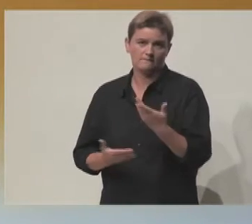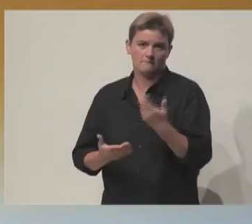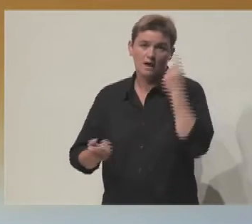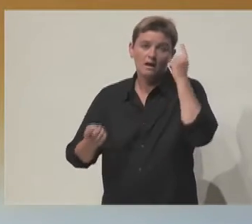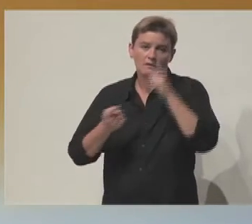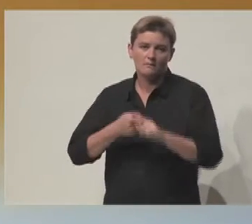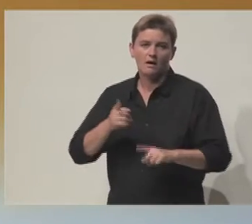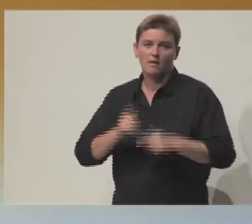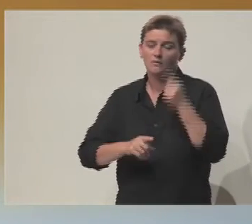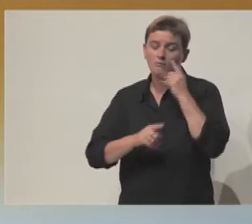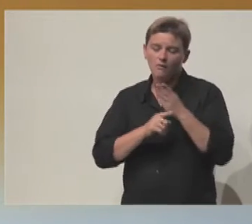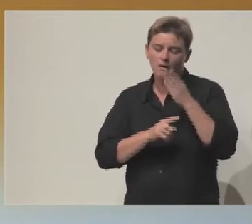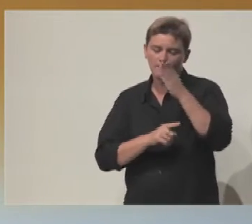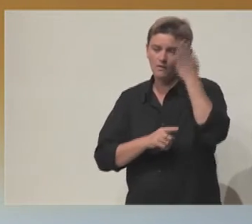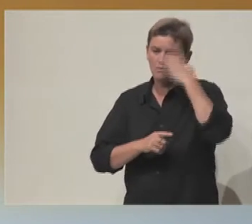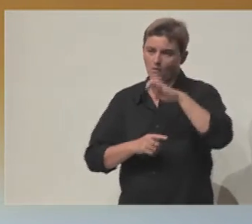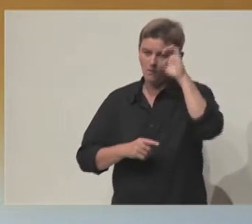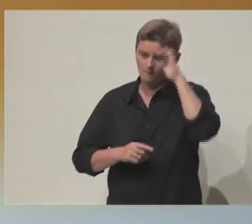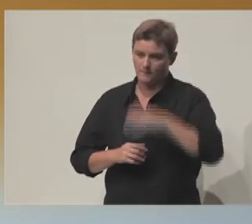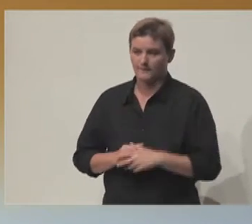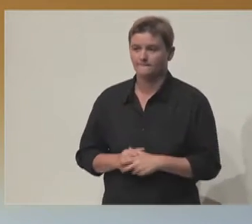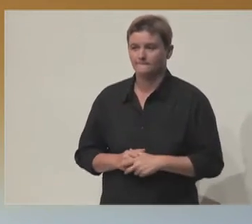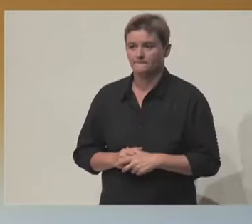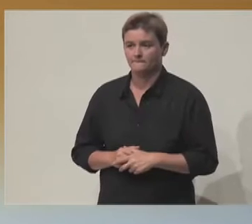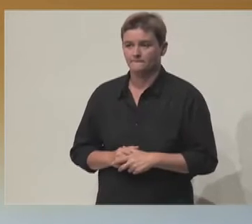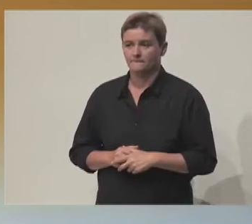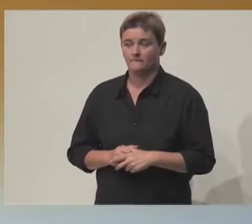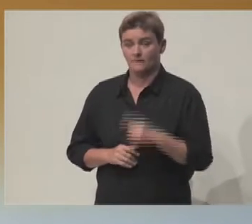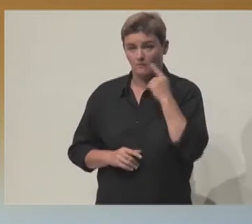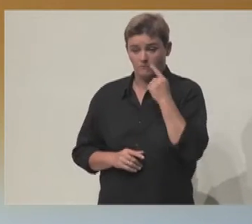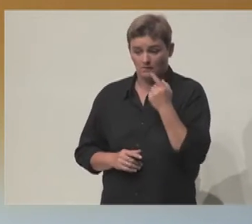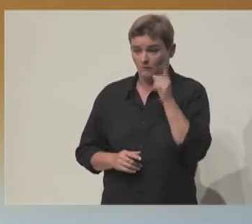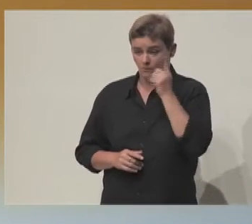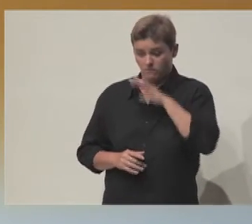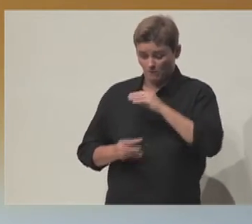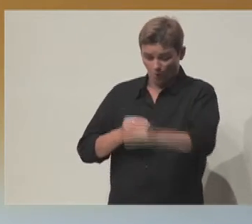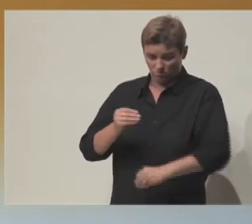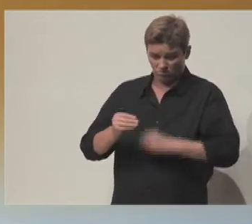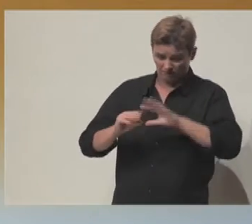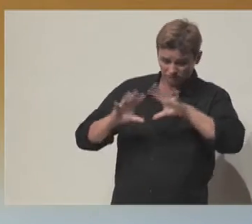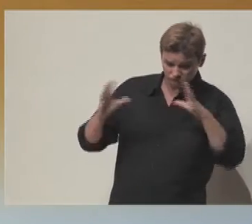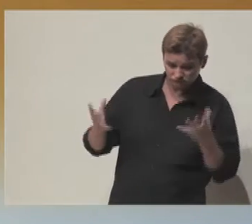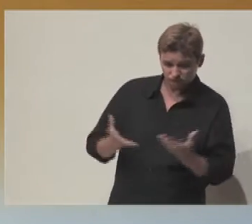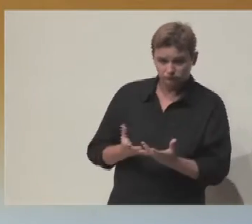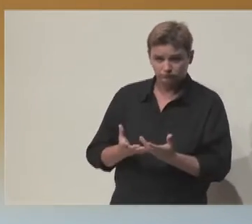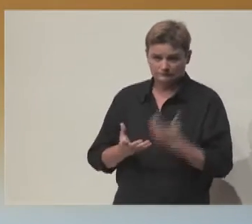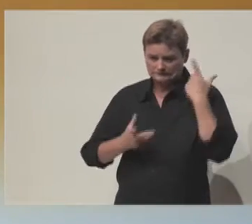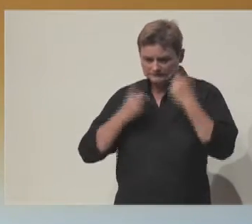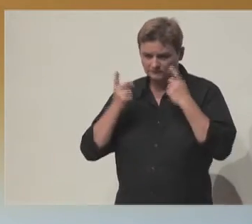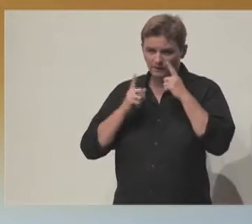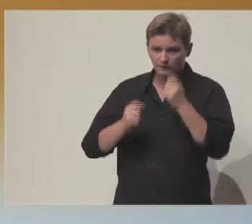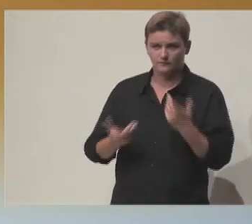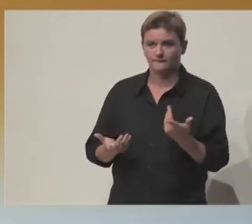qui désormais se poseront à la planète tout entière et qui exige donc